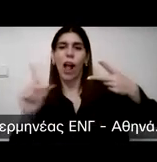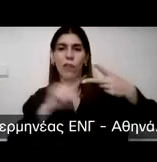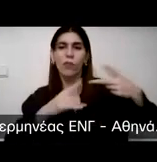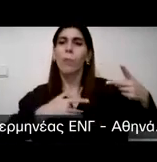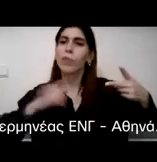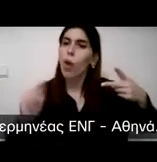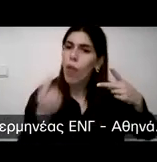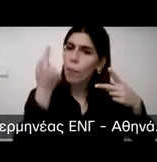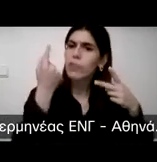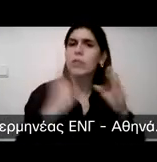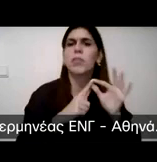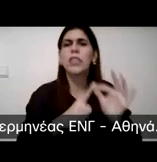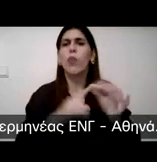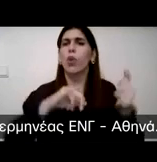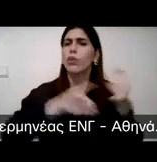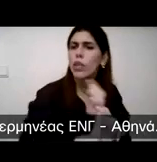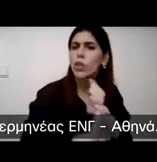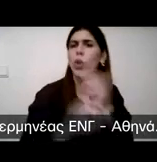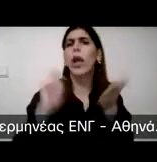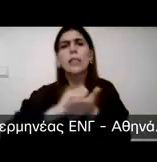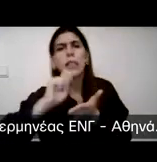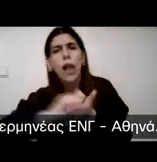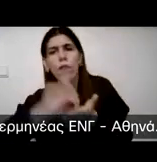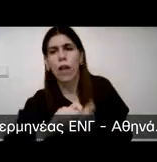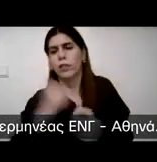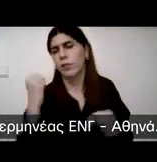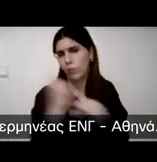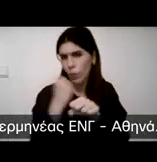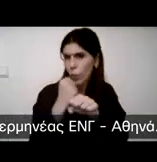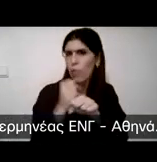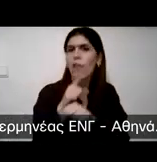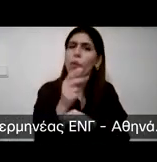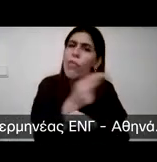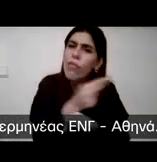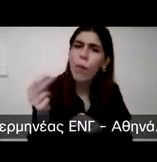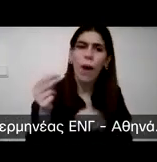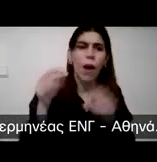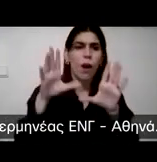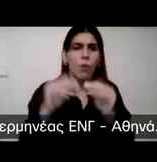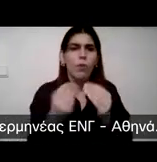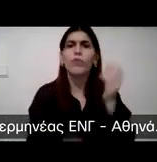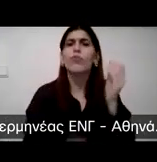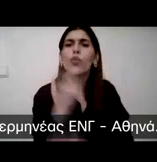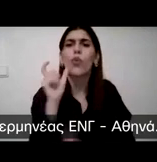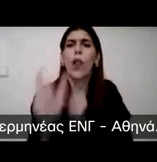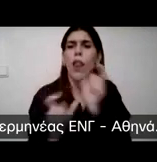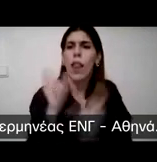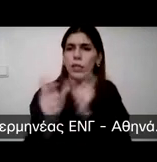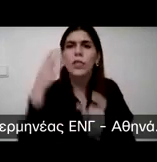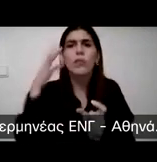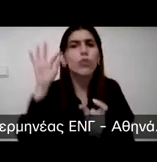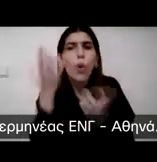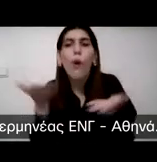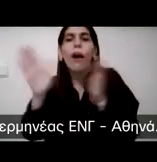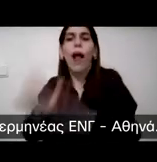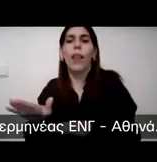και συγγραφέας, μιλήσει με θέμα έναν νεολογισμό προσωμαλεύοντας τη γλώσσα. Για να